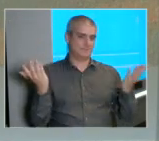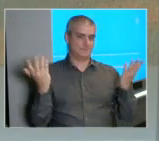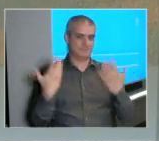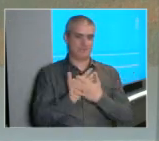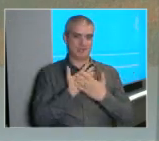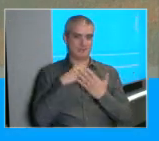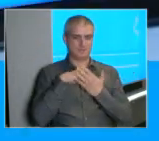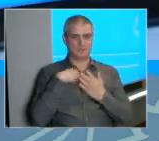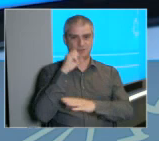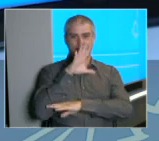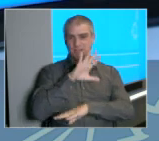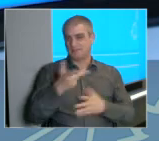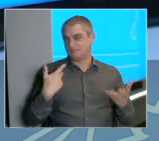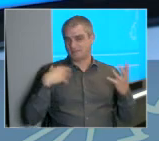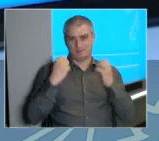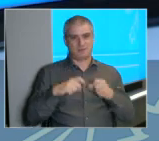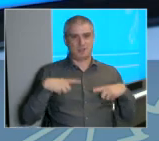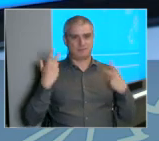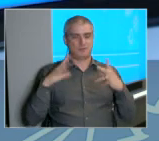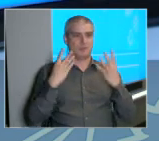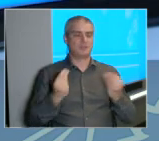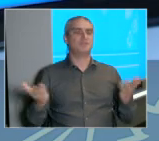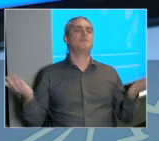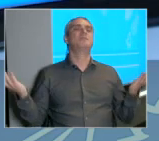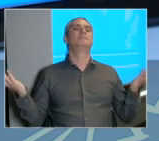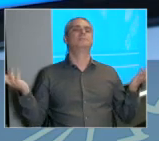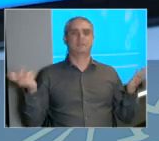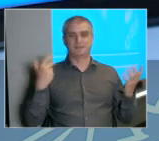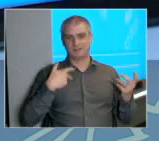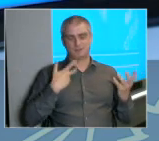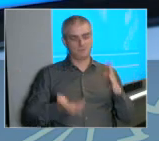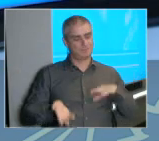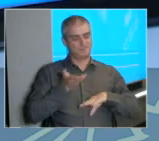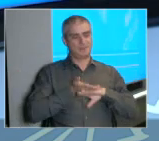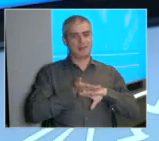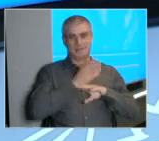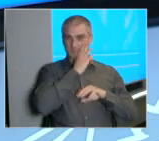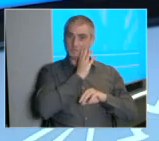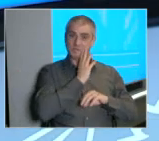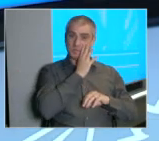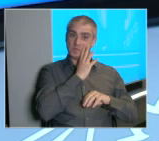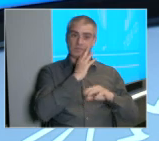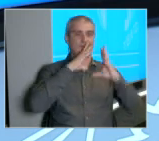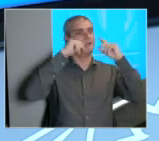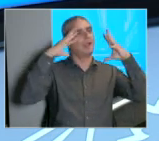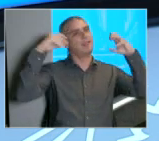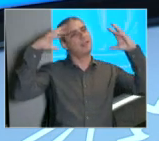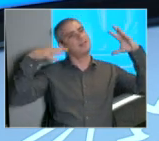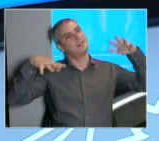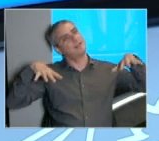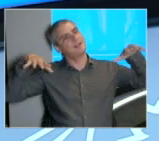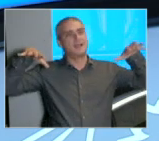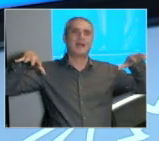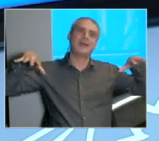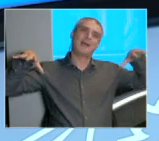במהדורות מרכזיות היינו משדרים, אני מניח שחיינו היו טובים יותר, אבל אז היינו ככה מעלים את עצמנו באיזשהו ענן של אולי